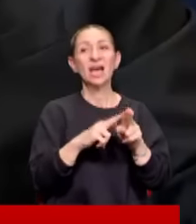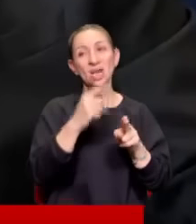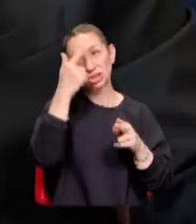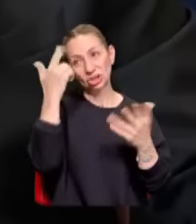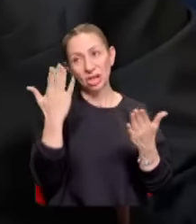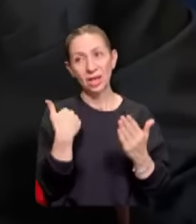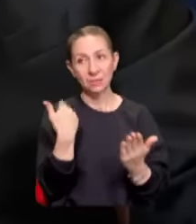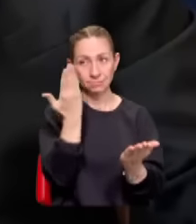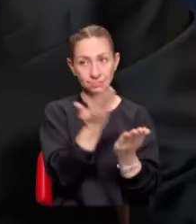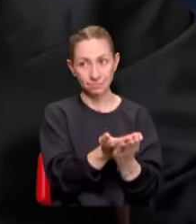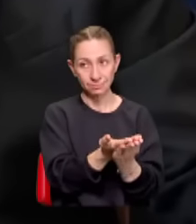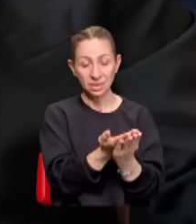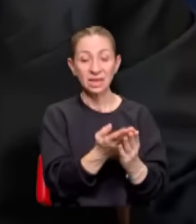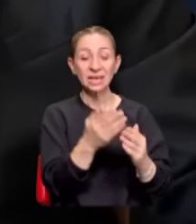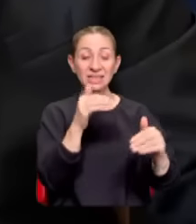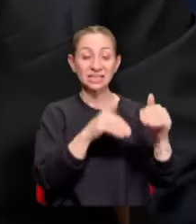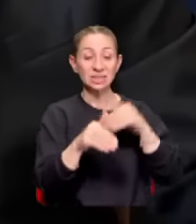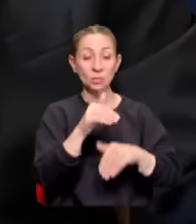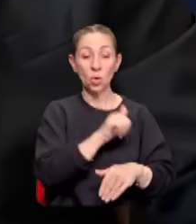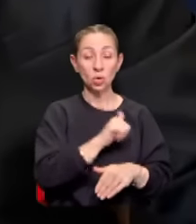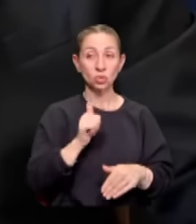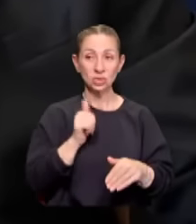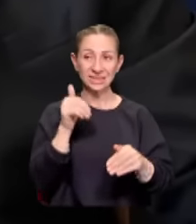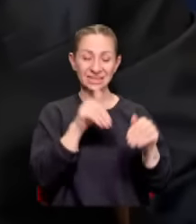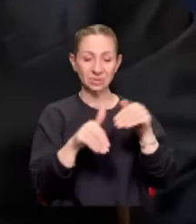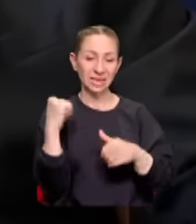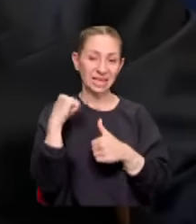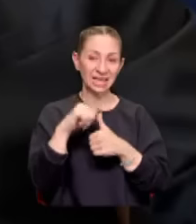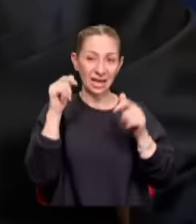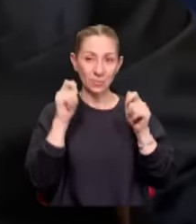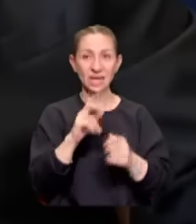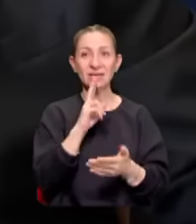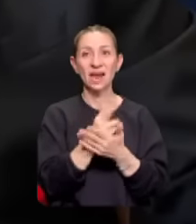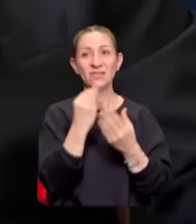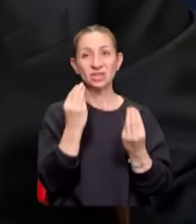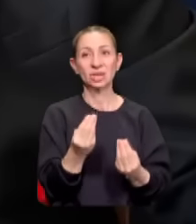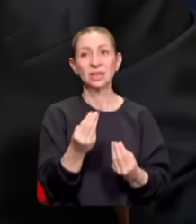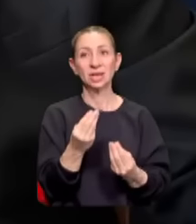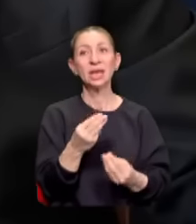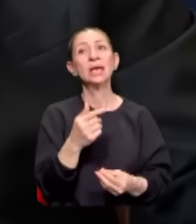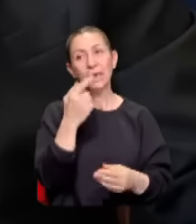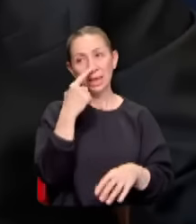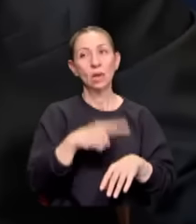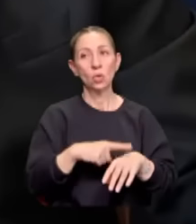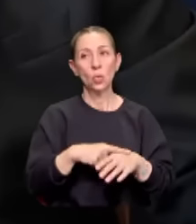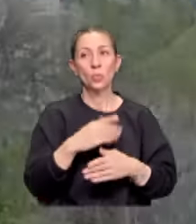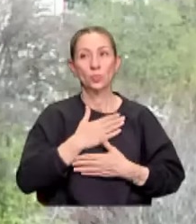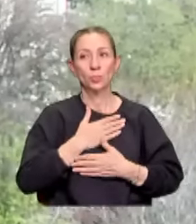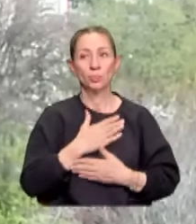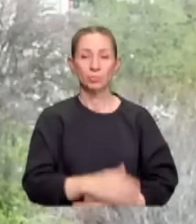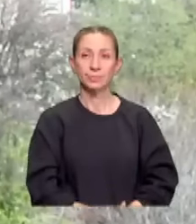inşallah intikal ettireceğiz. Seçimlerin, ordu seçimlerinin yenilenmesine karar vereceğine canı gönülden inanıyorum.